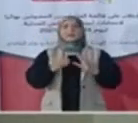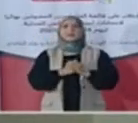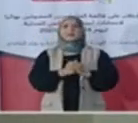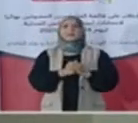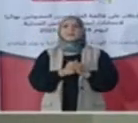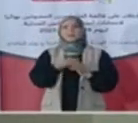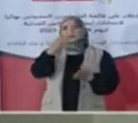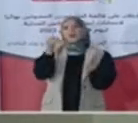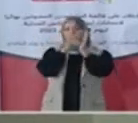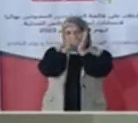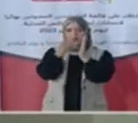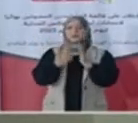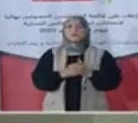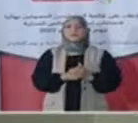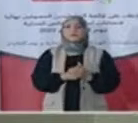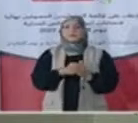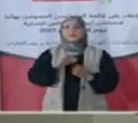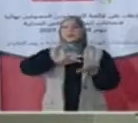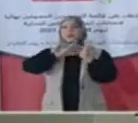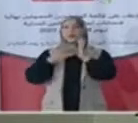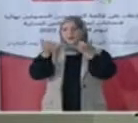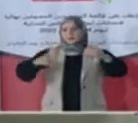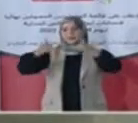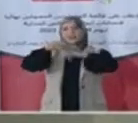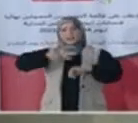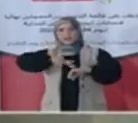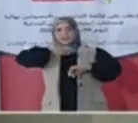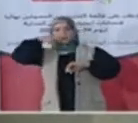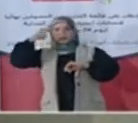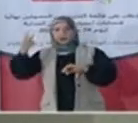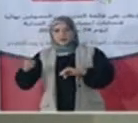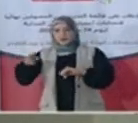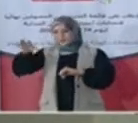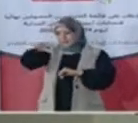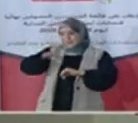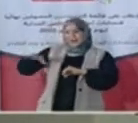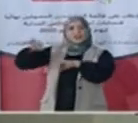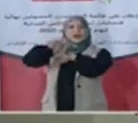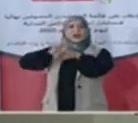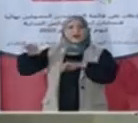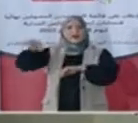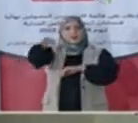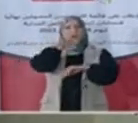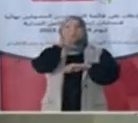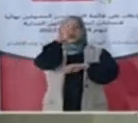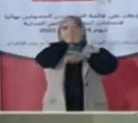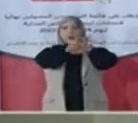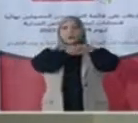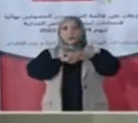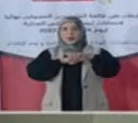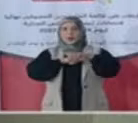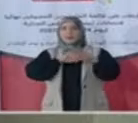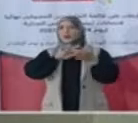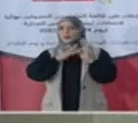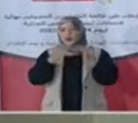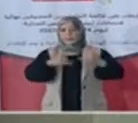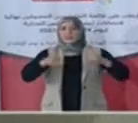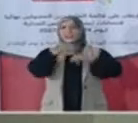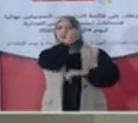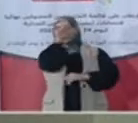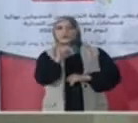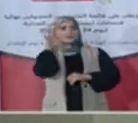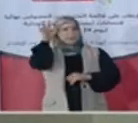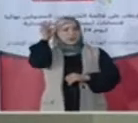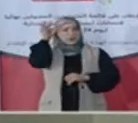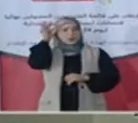ثم أكثر من ذلك، جميع المجالس الأخرى، المجالس الجهوية ومجالس الأقاليم والمجالس الوطنية، المجلس الوطني جهات